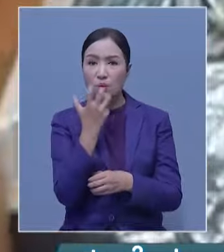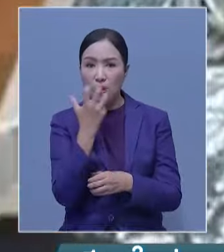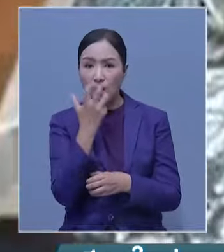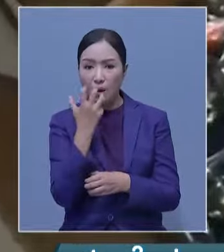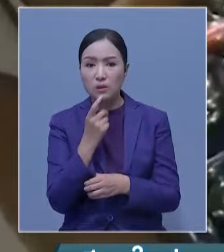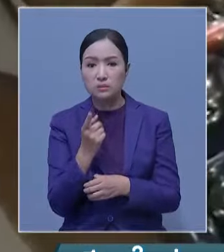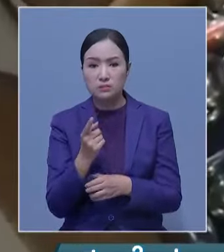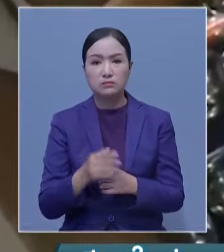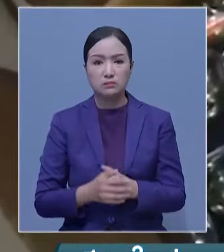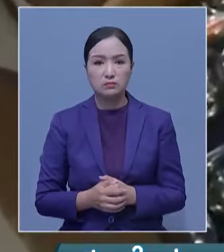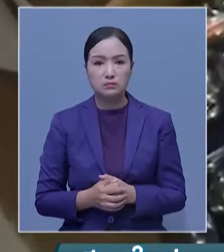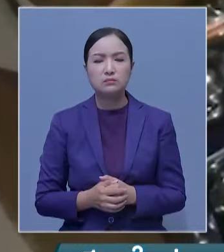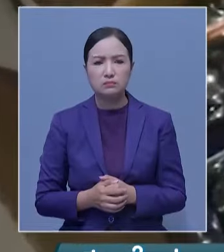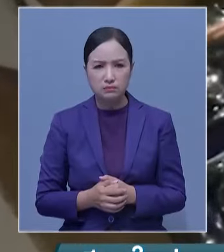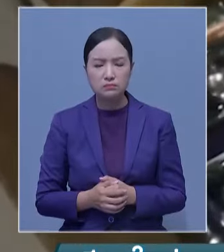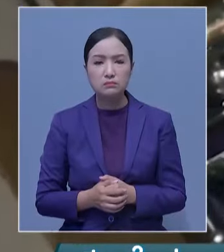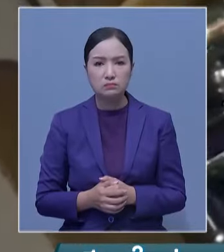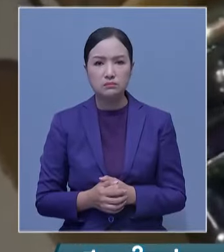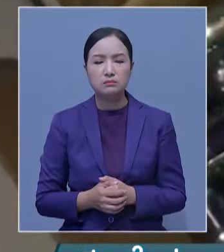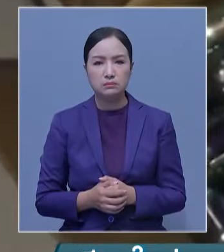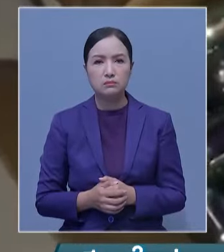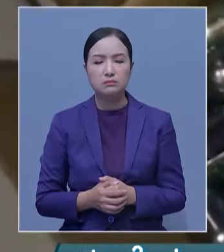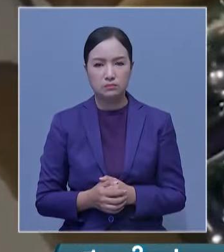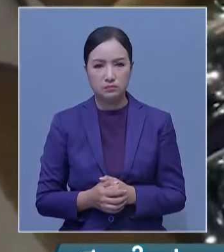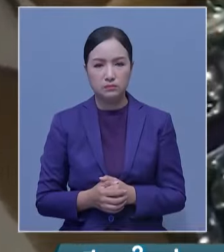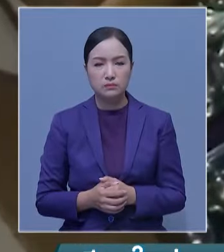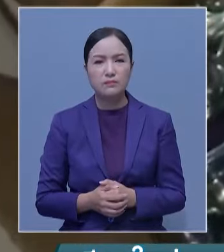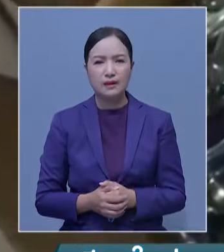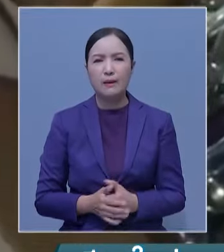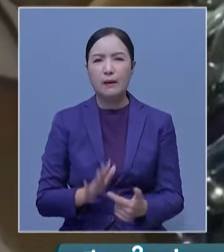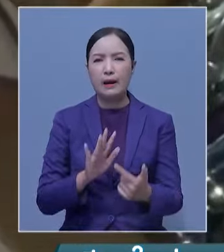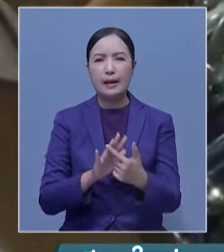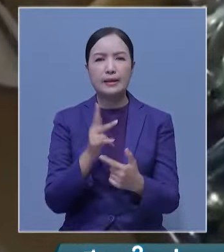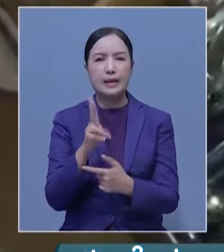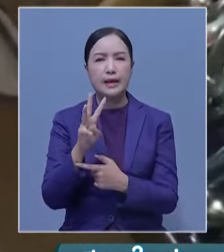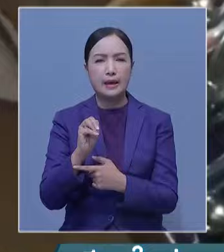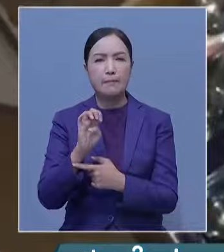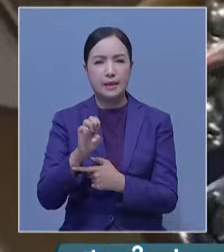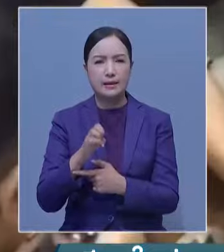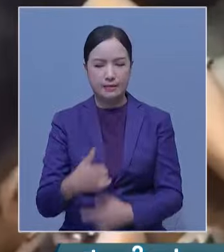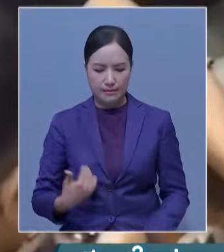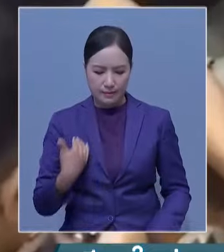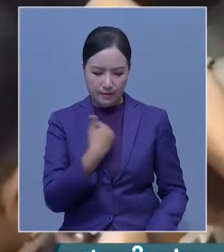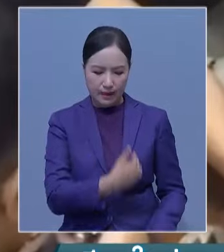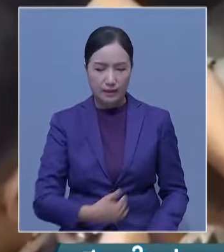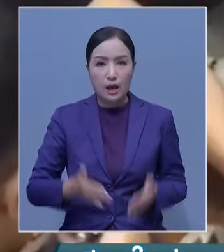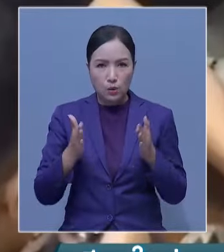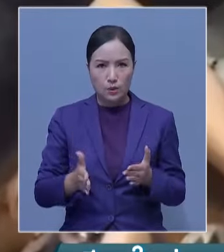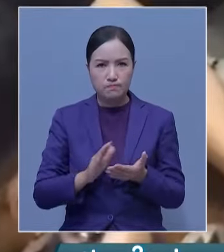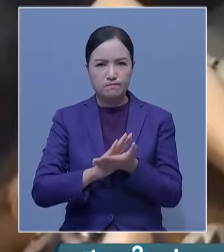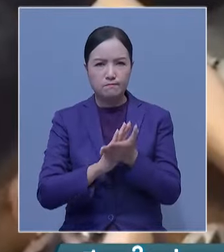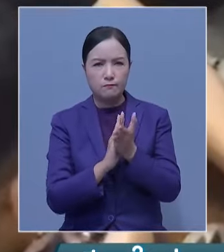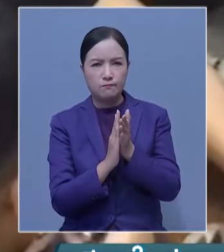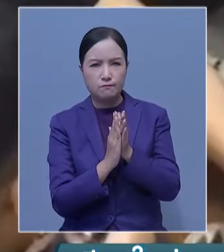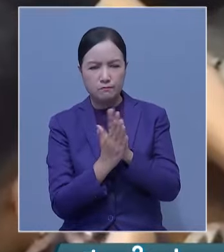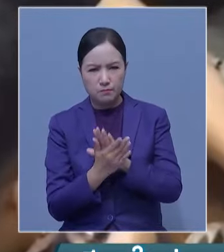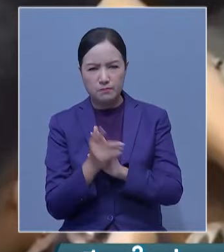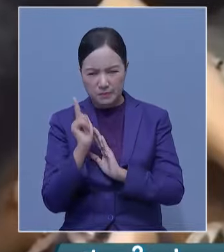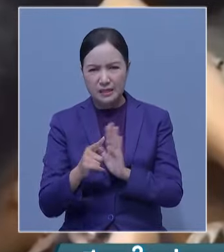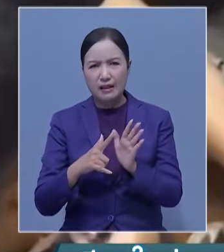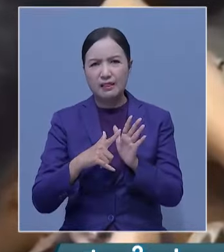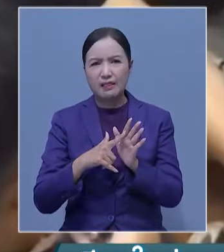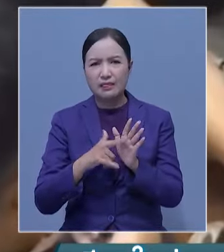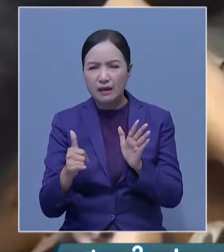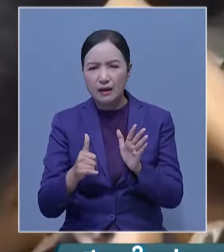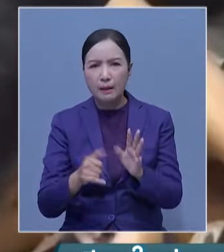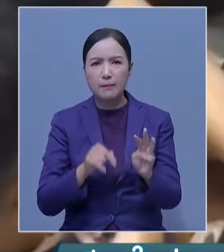ครับที่นำไปสูดดมมีฤทธิ์ในการเปลี่ยนแปลงโครงสร้างทางเคมีของร่างกายมนุษย์แต่ว่าก๊าซชนิดนี้จัดเป็นยาตาม